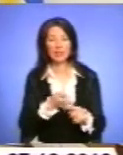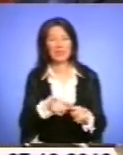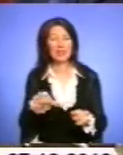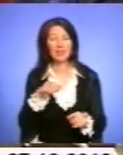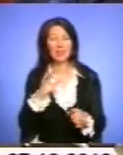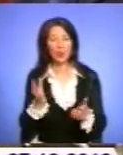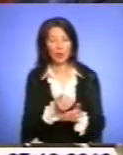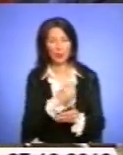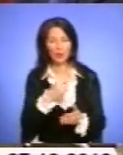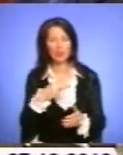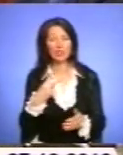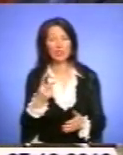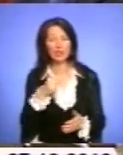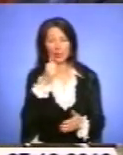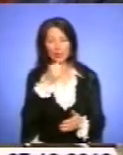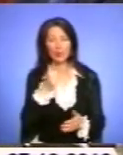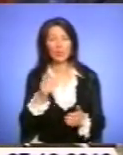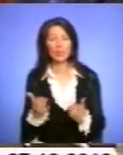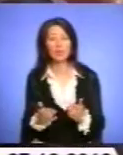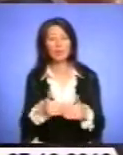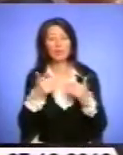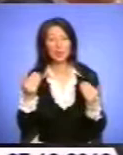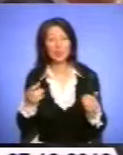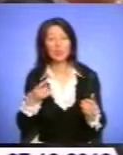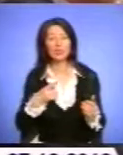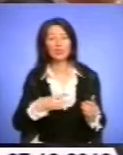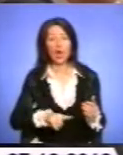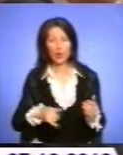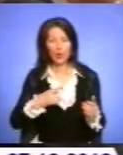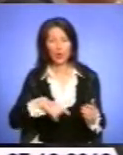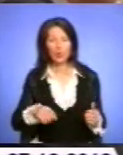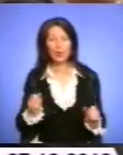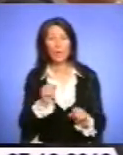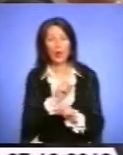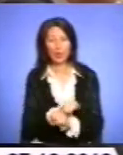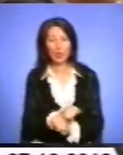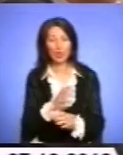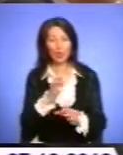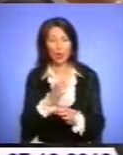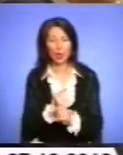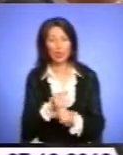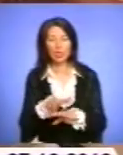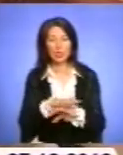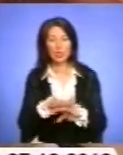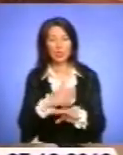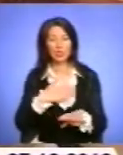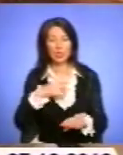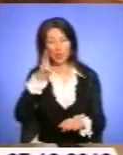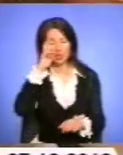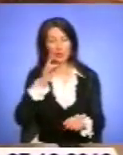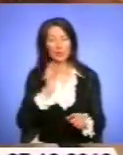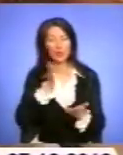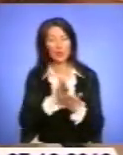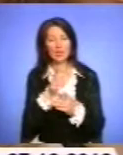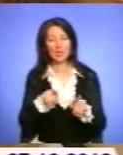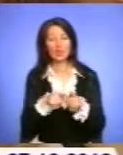У 2012-му нарешті збільшилась народжуваність і припинилося скорочення населення нашої країни, наголосив прем'єр. В політиці теж значні зрушення.